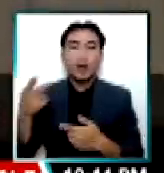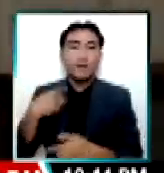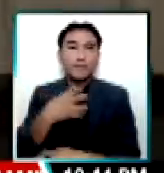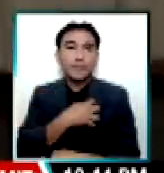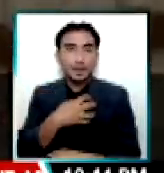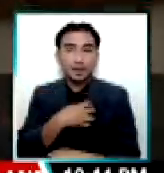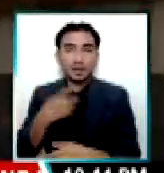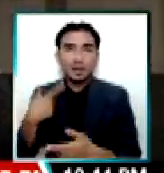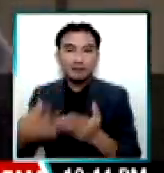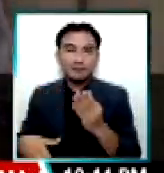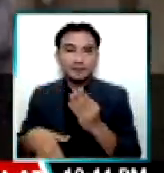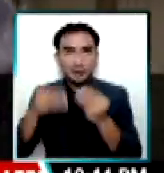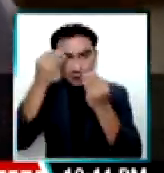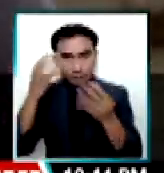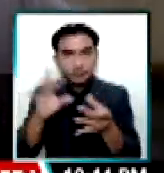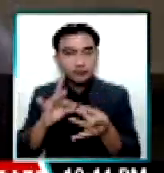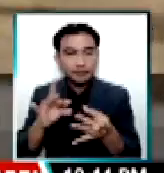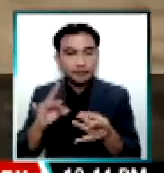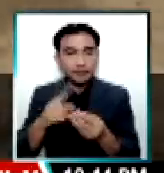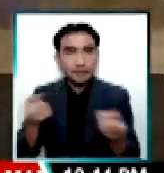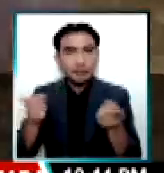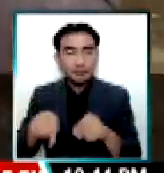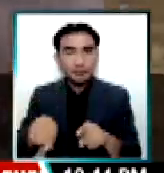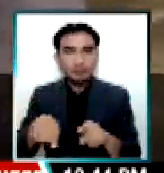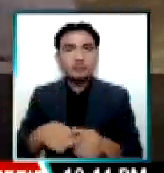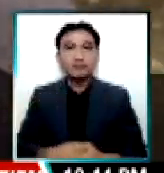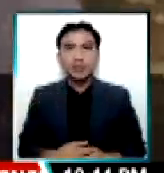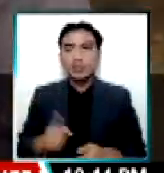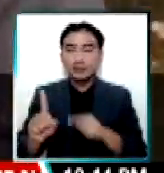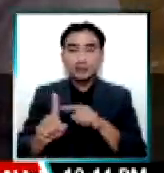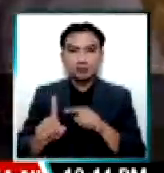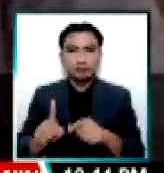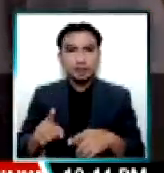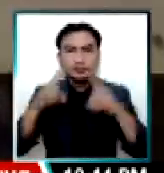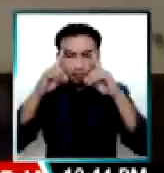pahayag sa mga investigador. Desidido siyang ituloy ang kaso laban sa suspect.